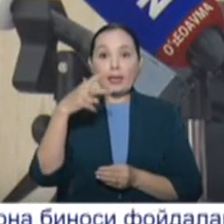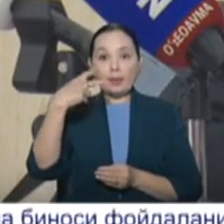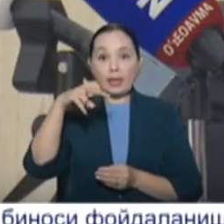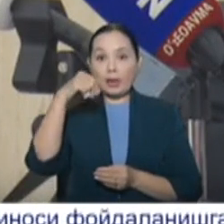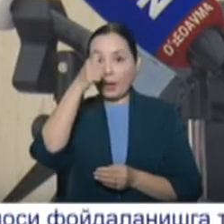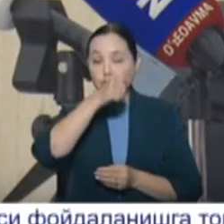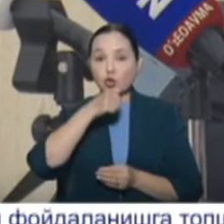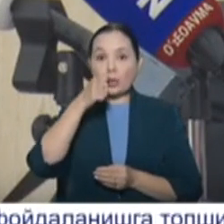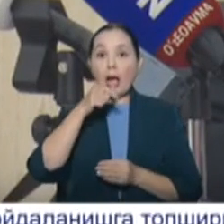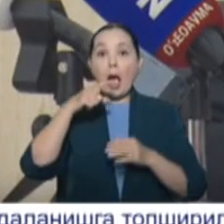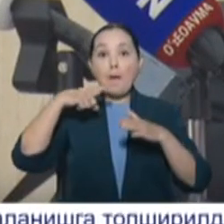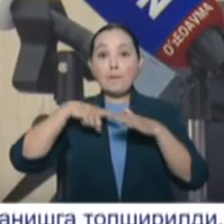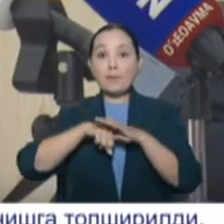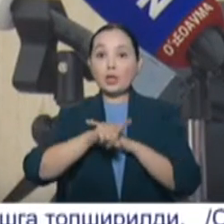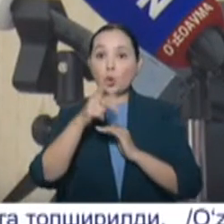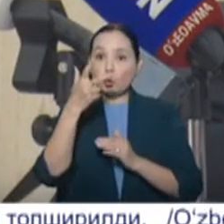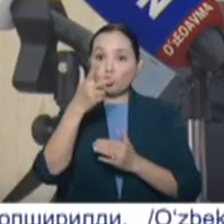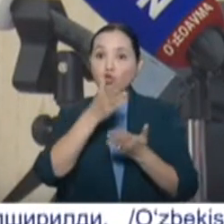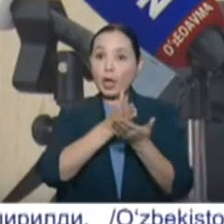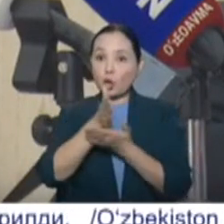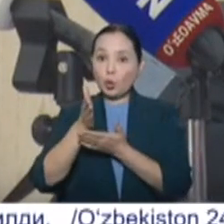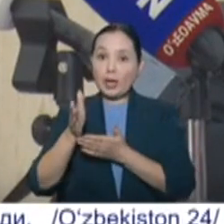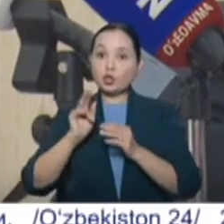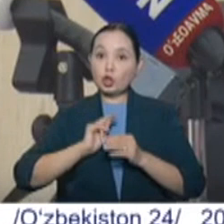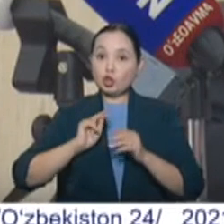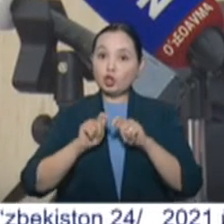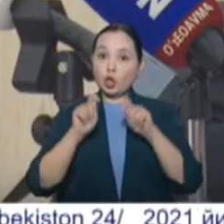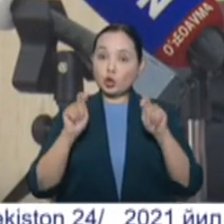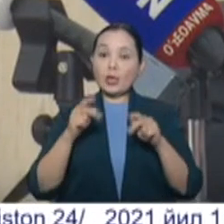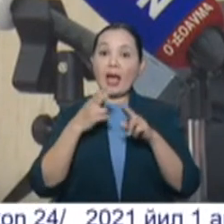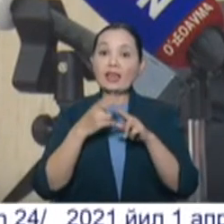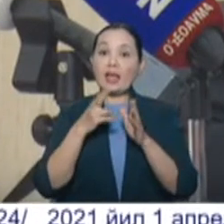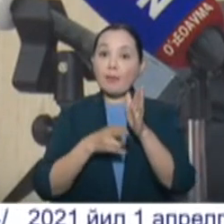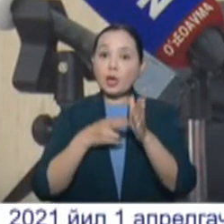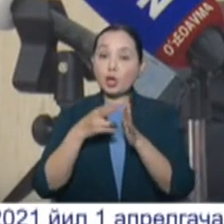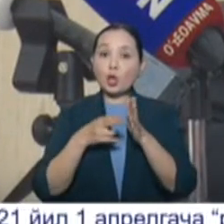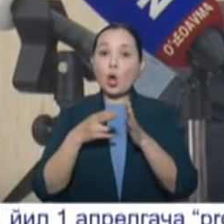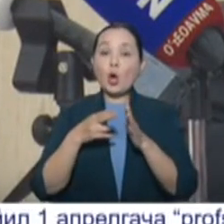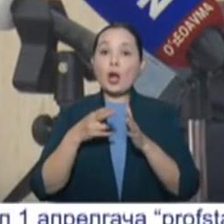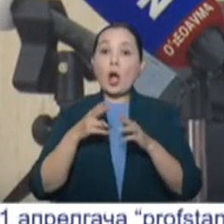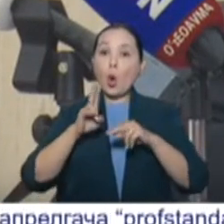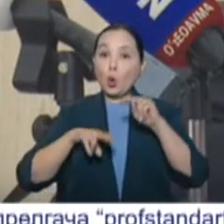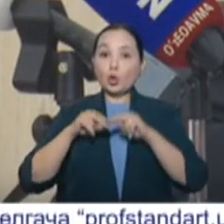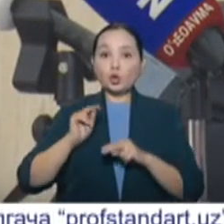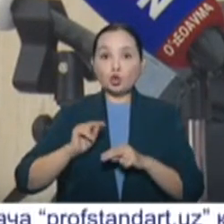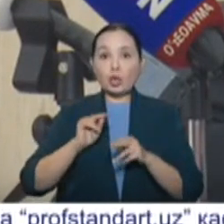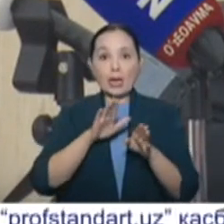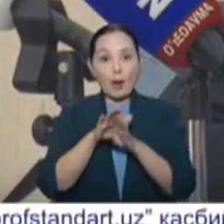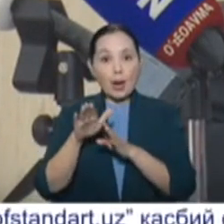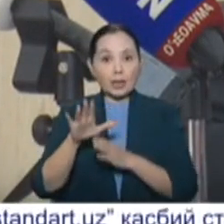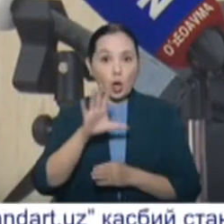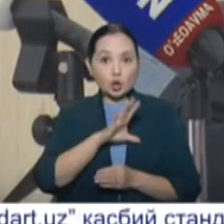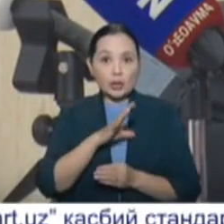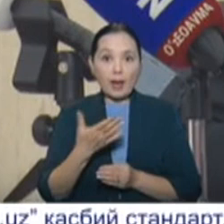2020-yilda metroning 3 ta yo'nalishi ishga tushirildi. Temir yo'l sohasida qancha qurilish ishlari amalga oshirilyapti.